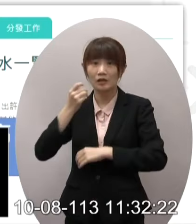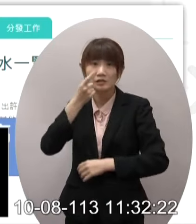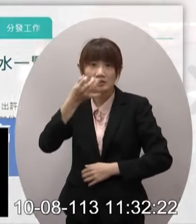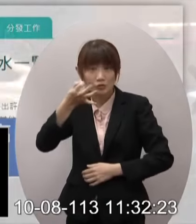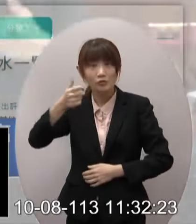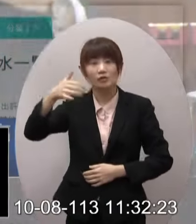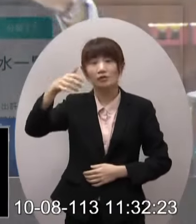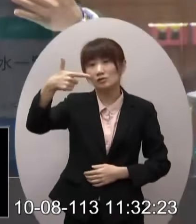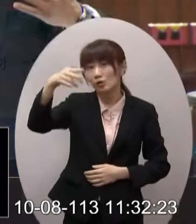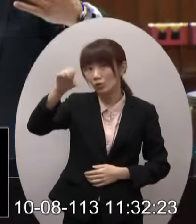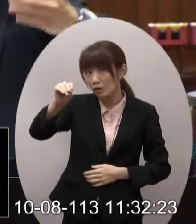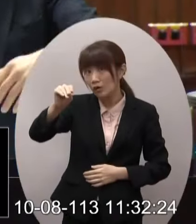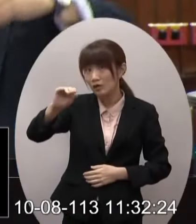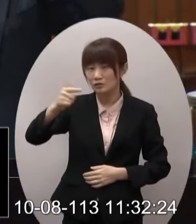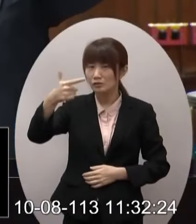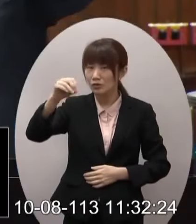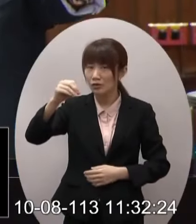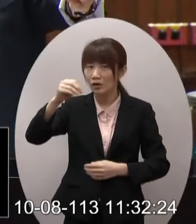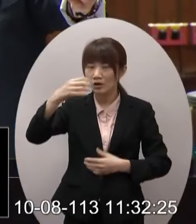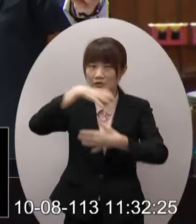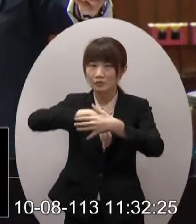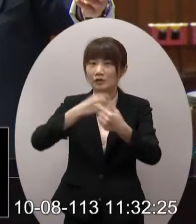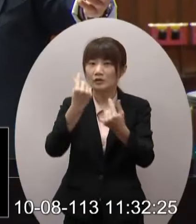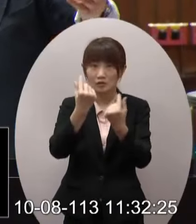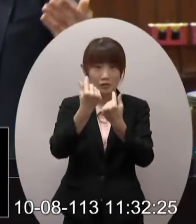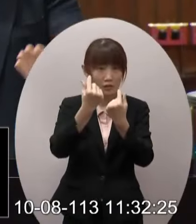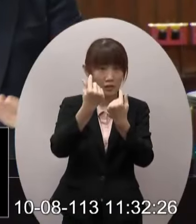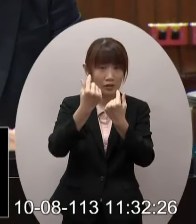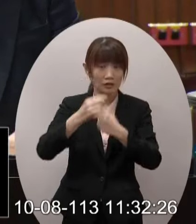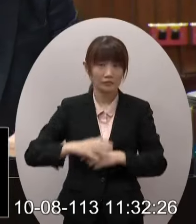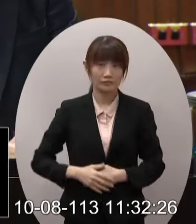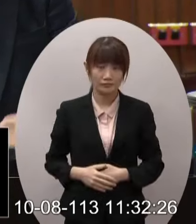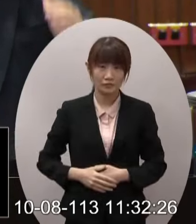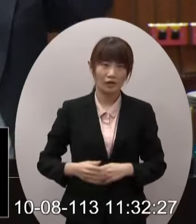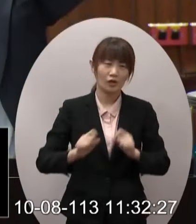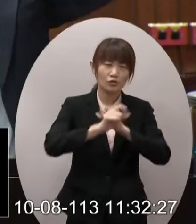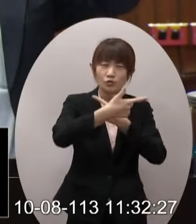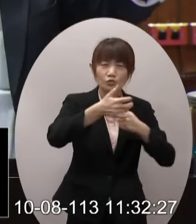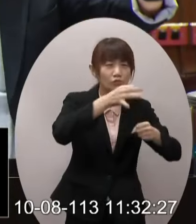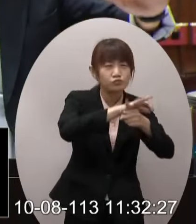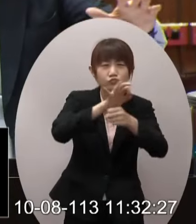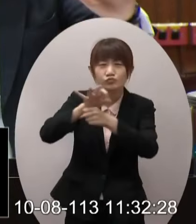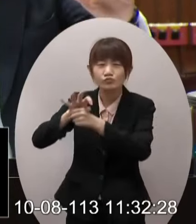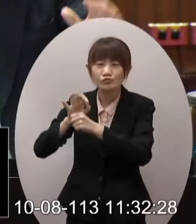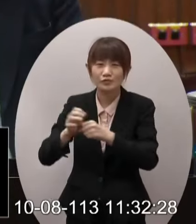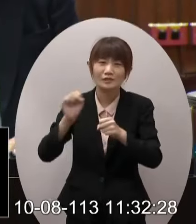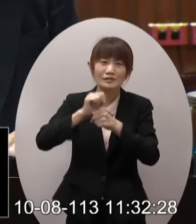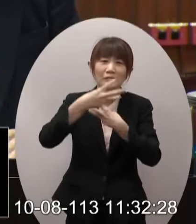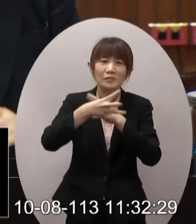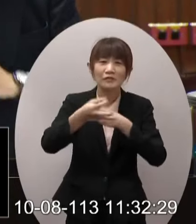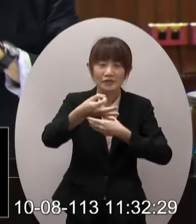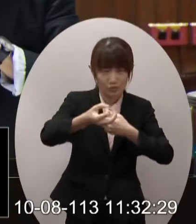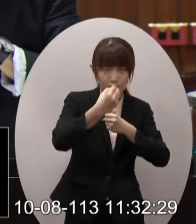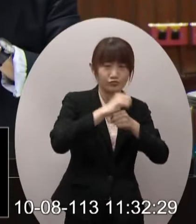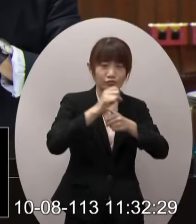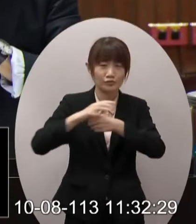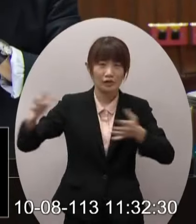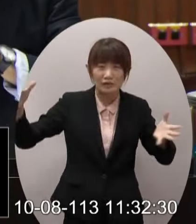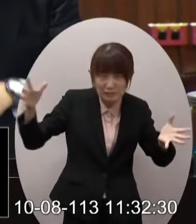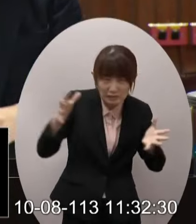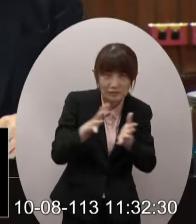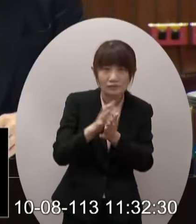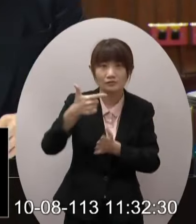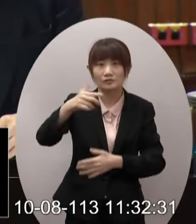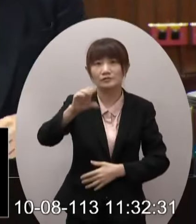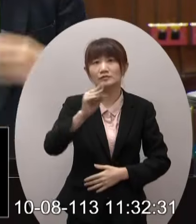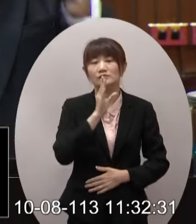那个是含其他，比方说哦，首都哦，都会加急哦，还有含加班费等等。那所以，我总